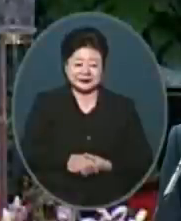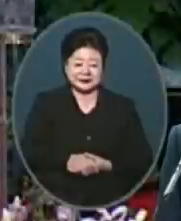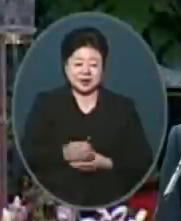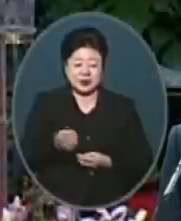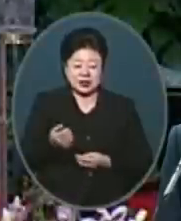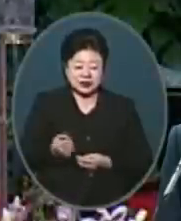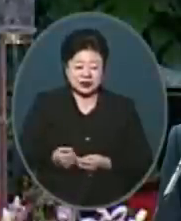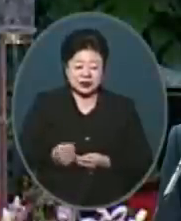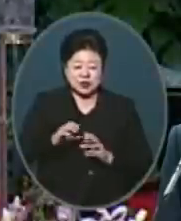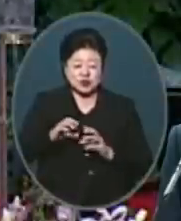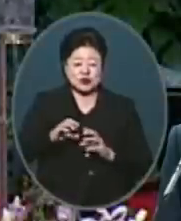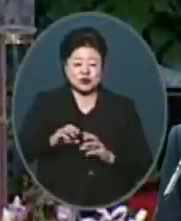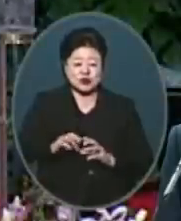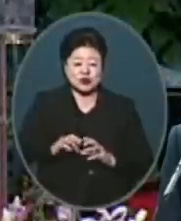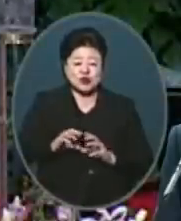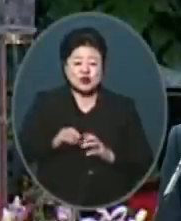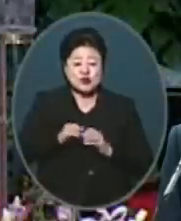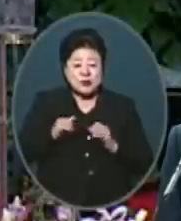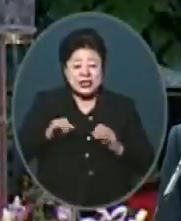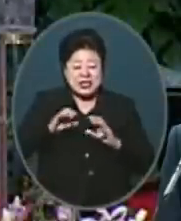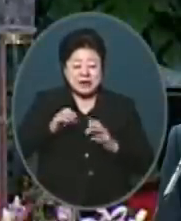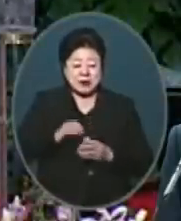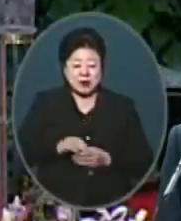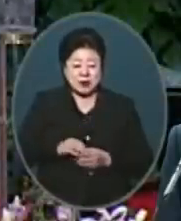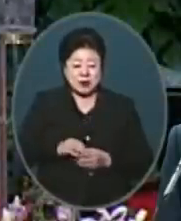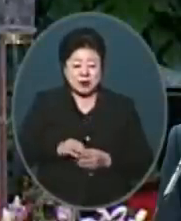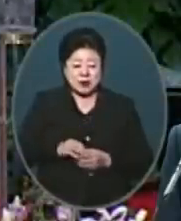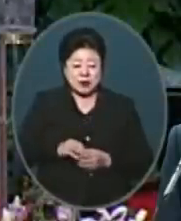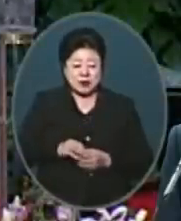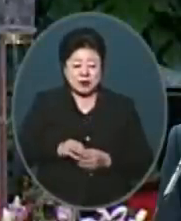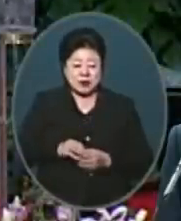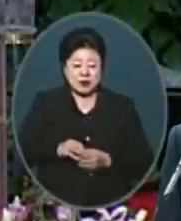얼마 전 국민일보에서 이정훈